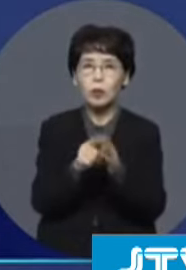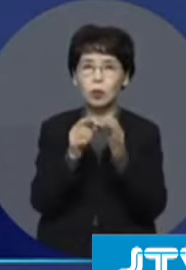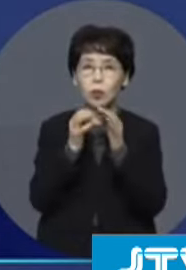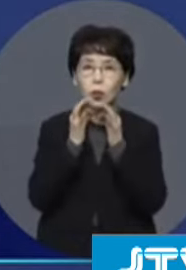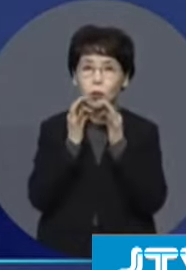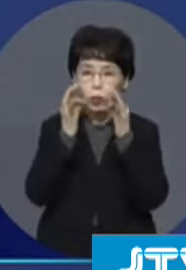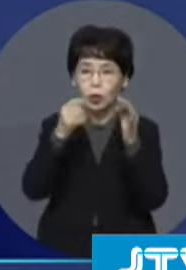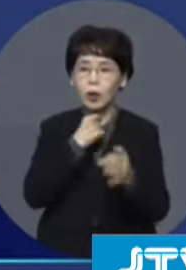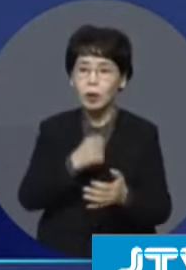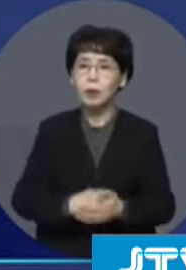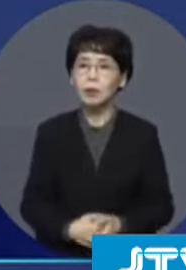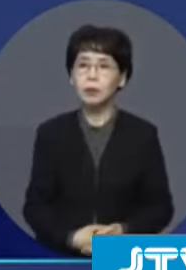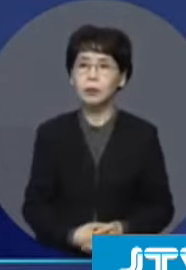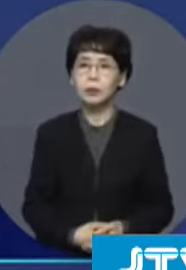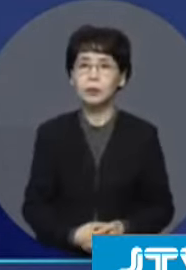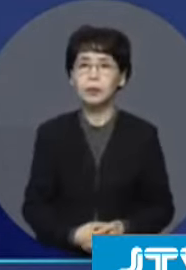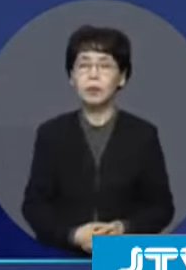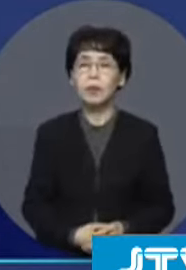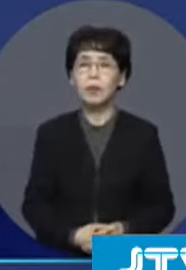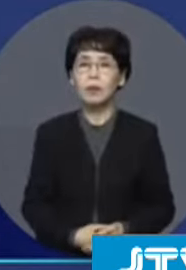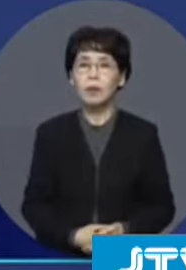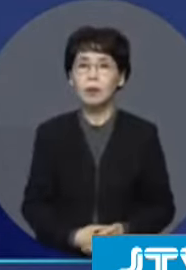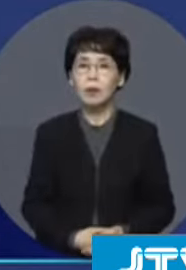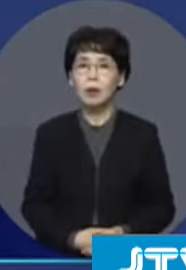박차를 가하겠습니다.